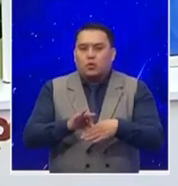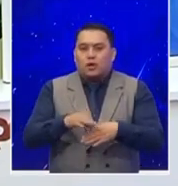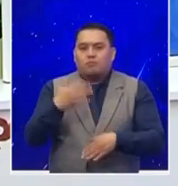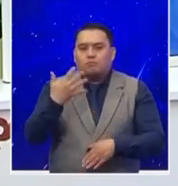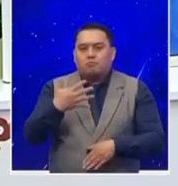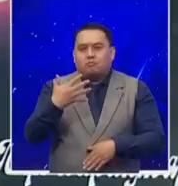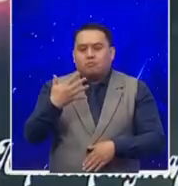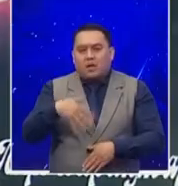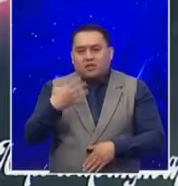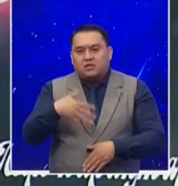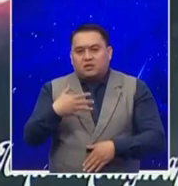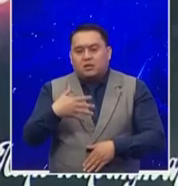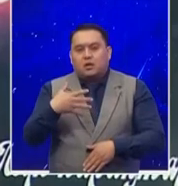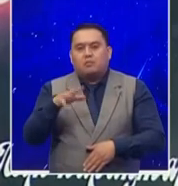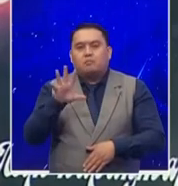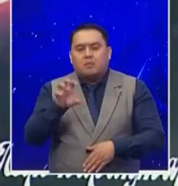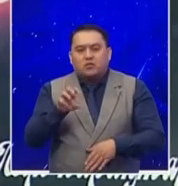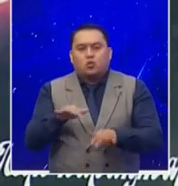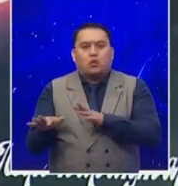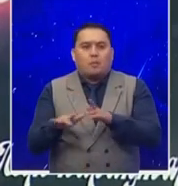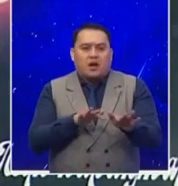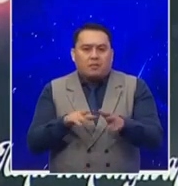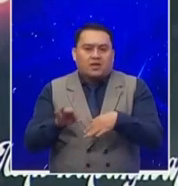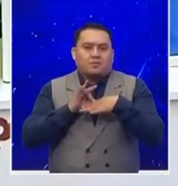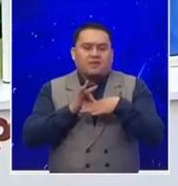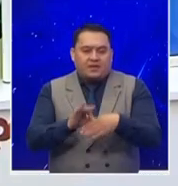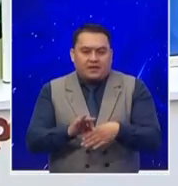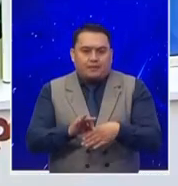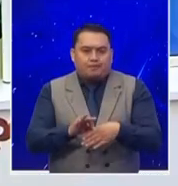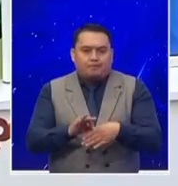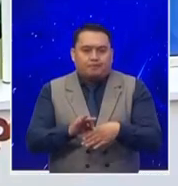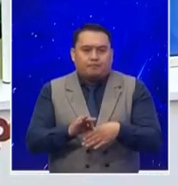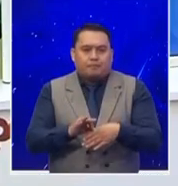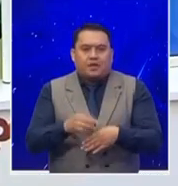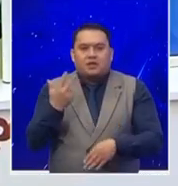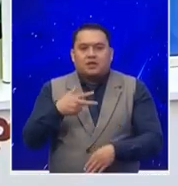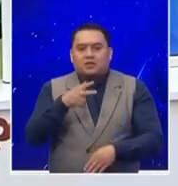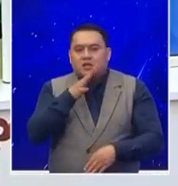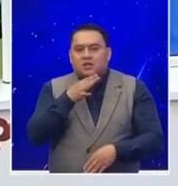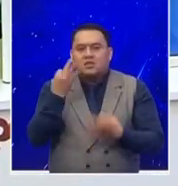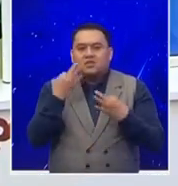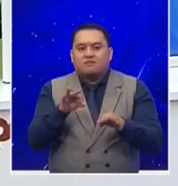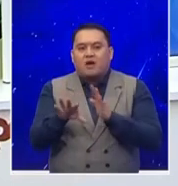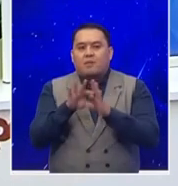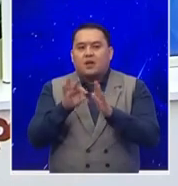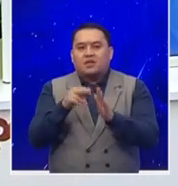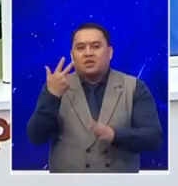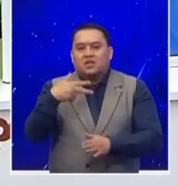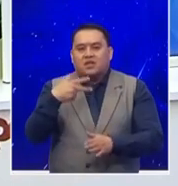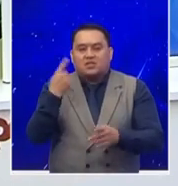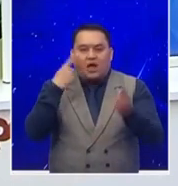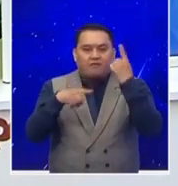500 мероприятий. В этом году к 30-летию независимости были выбраны 30